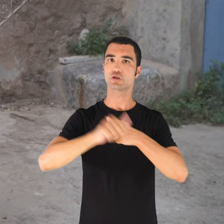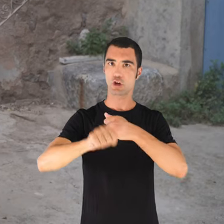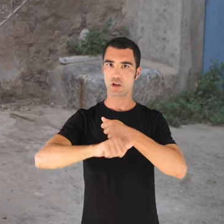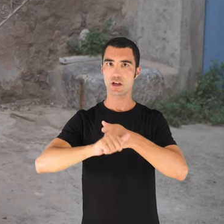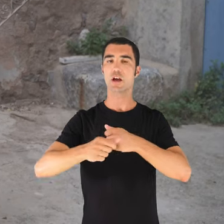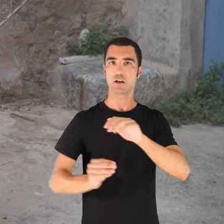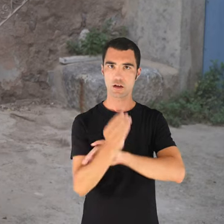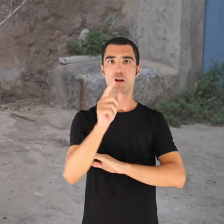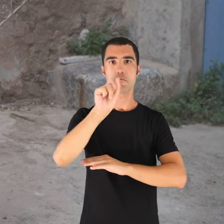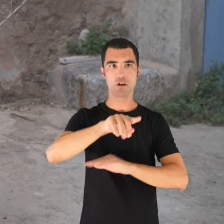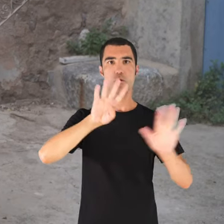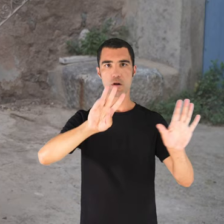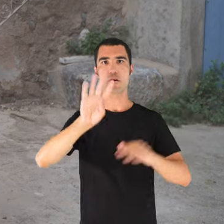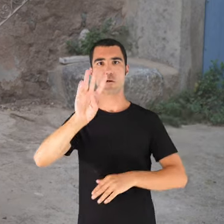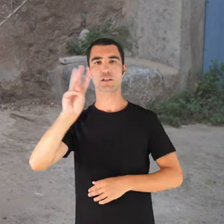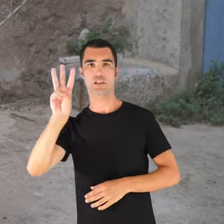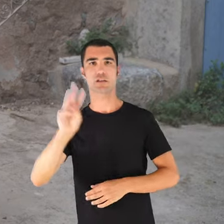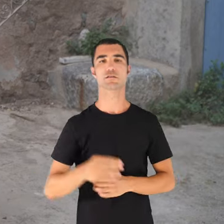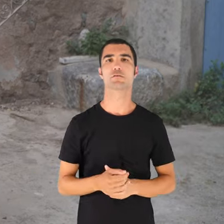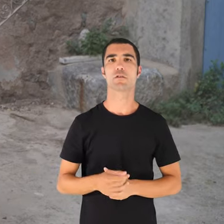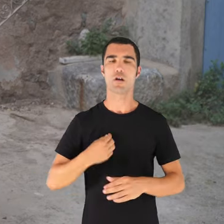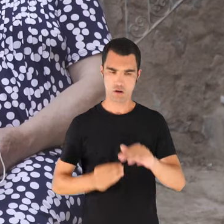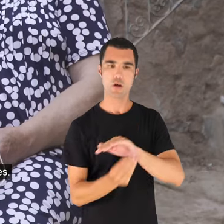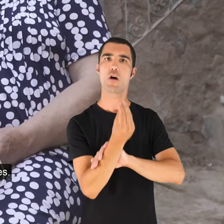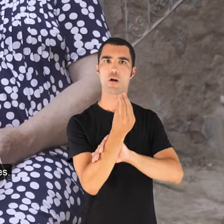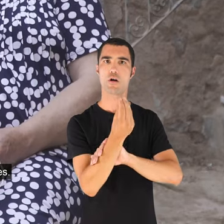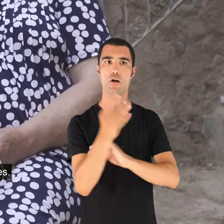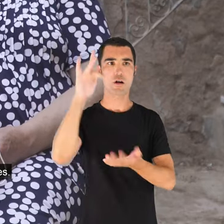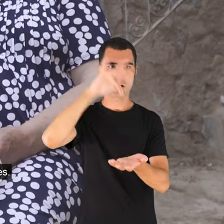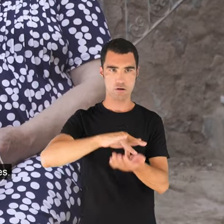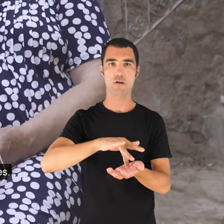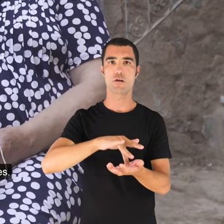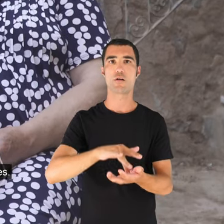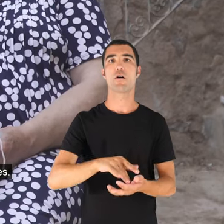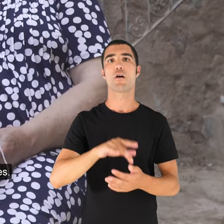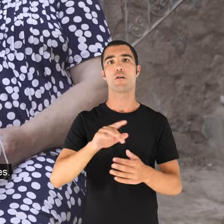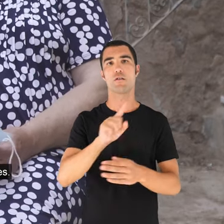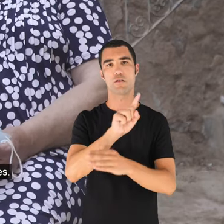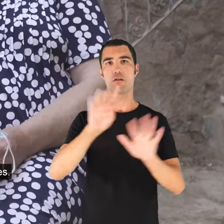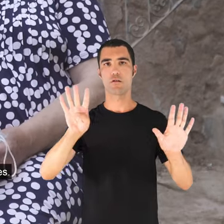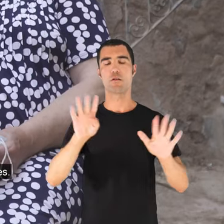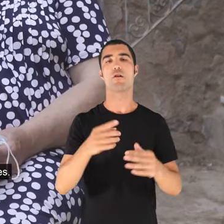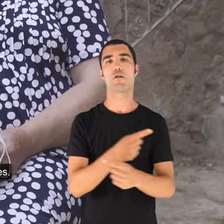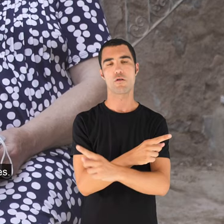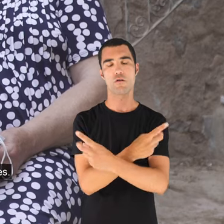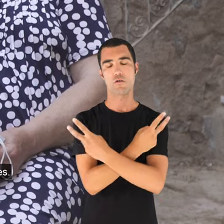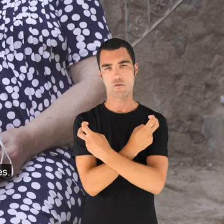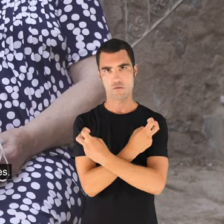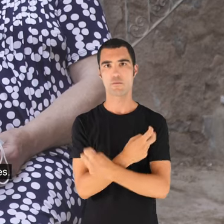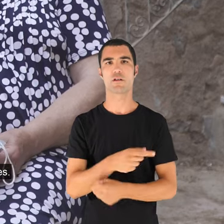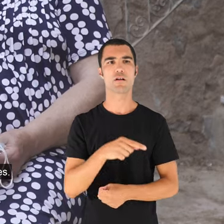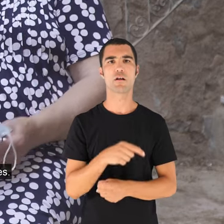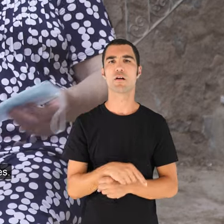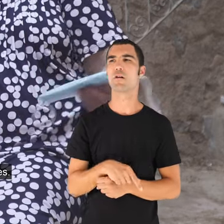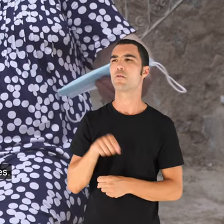novembre. Vols que m'ho duim de poc de temps, de vés 8 dies o 9? De tota la vida. És que no sé quan t'he de ja dir, no sé, de tota la vida.